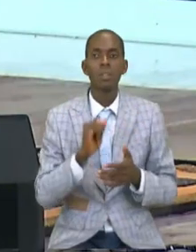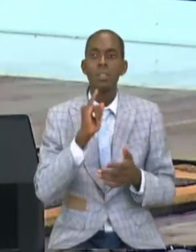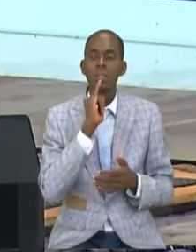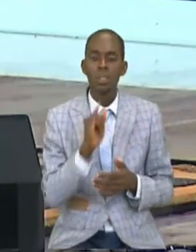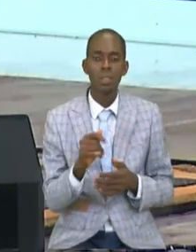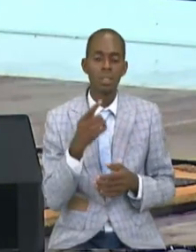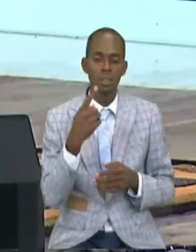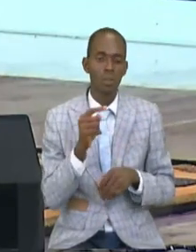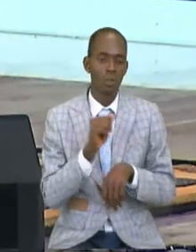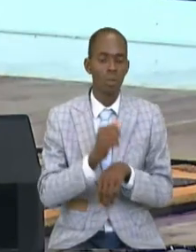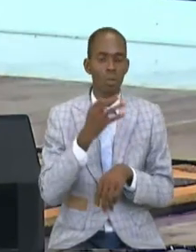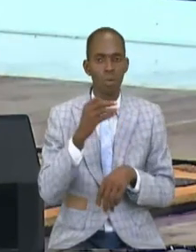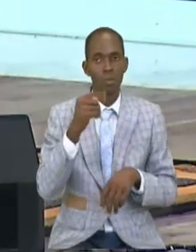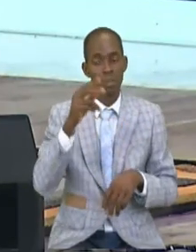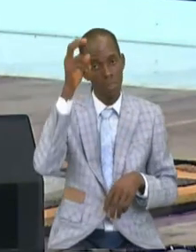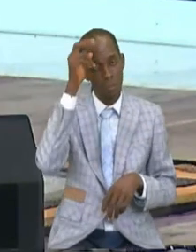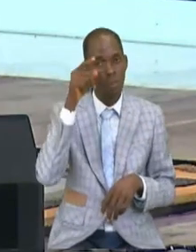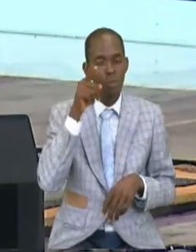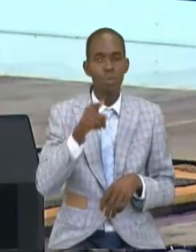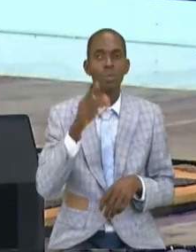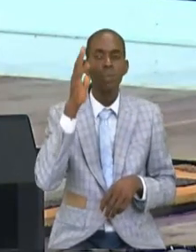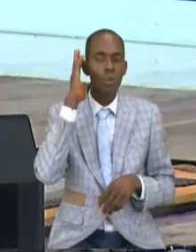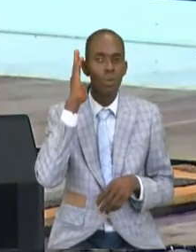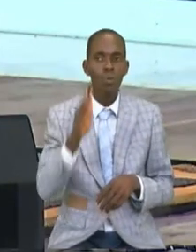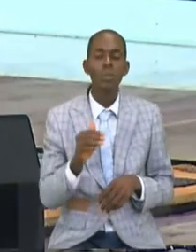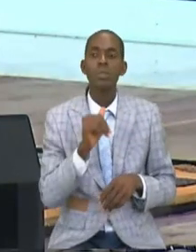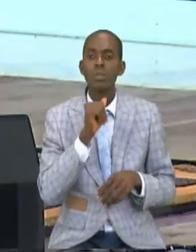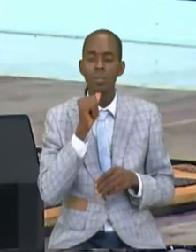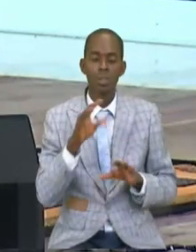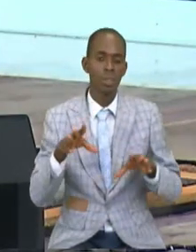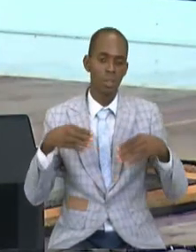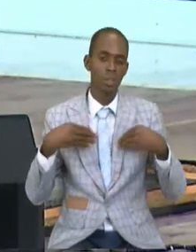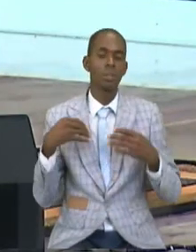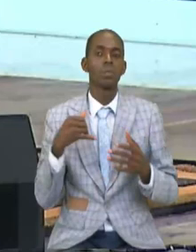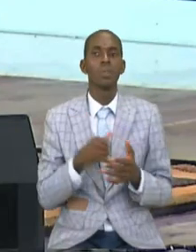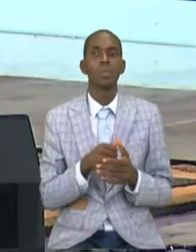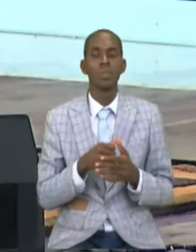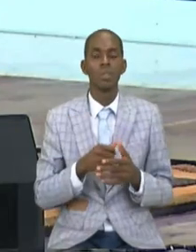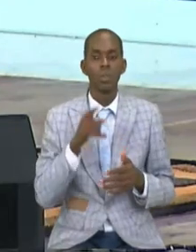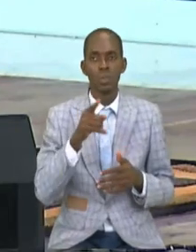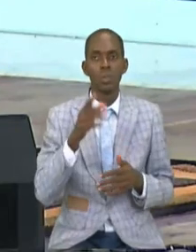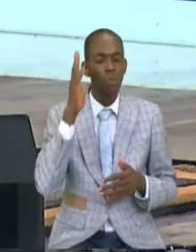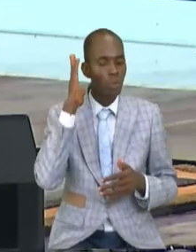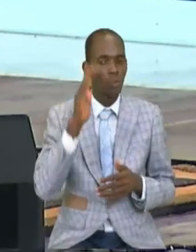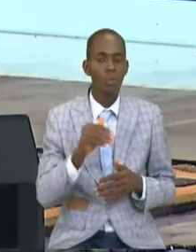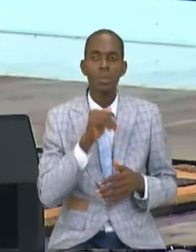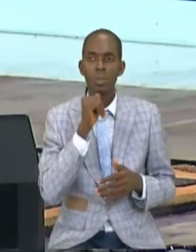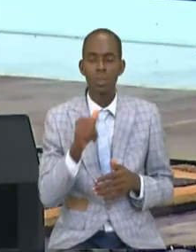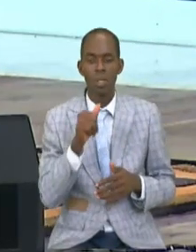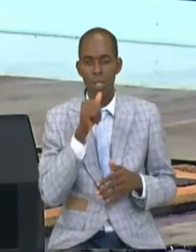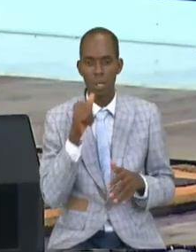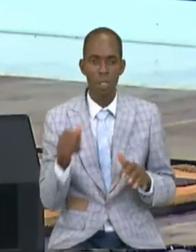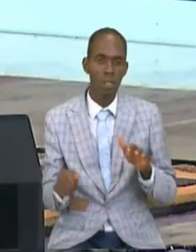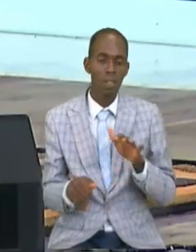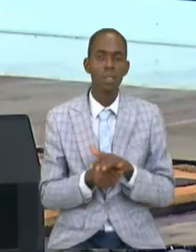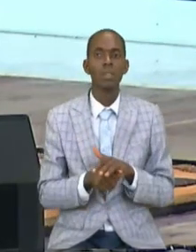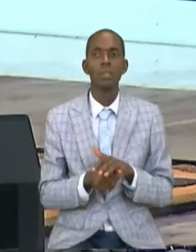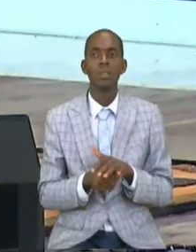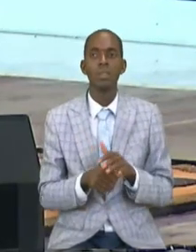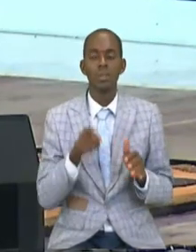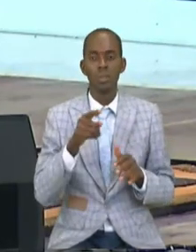Tout ce qui est l'œuvre du diable, vous n'allez pas l'accepter, vous n'allez pas le